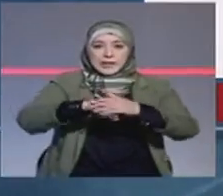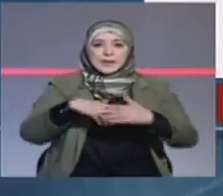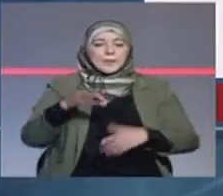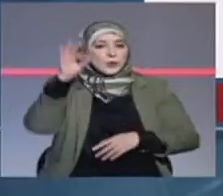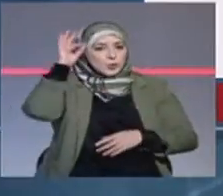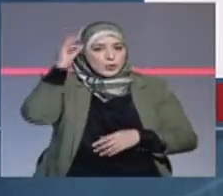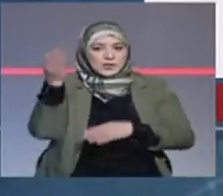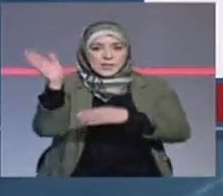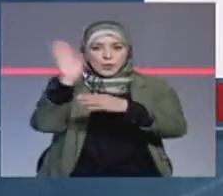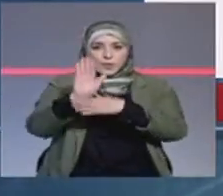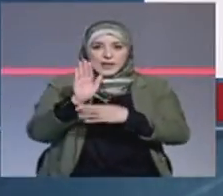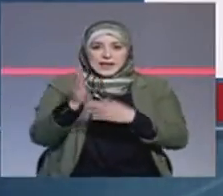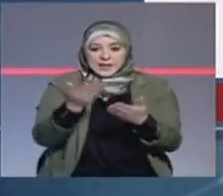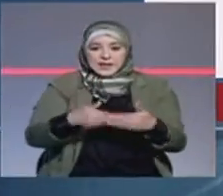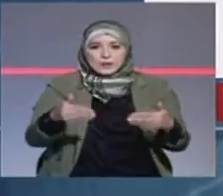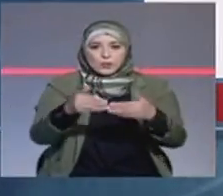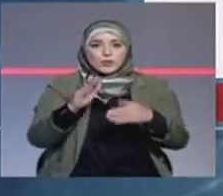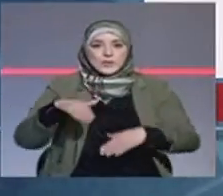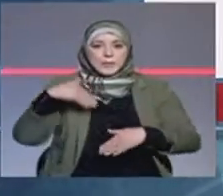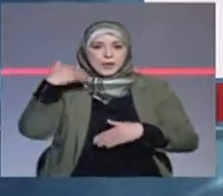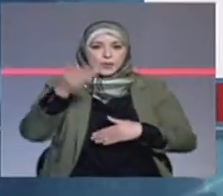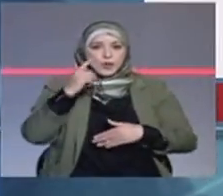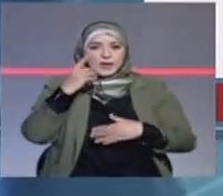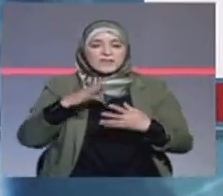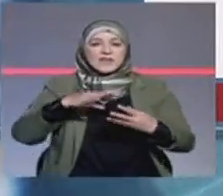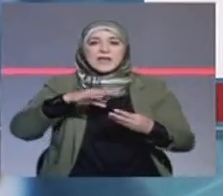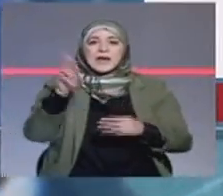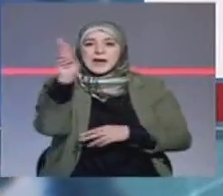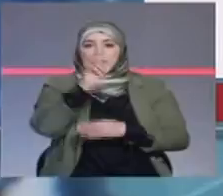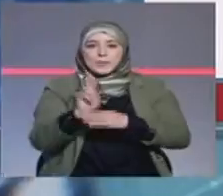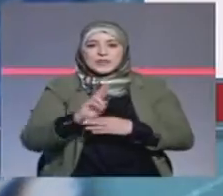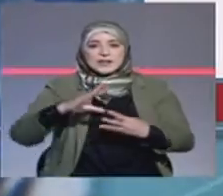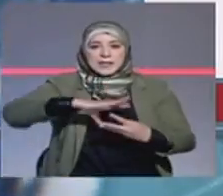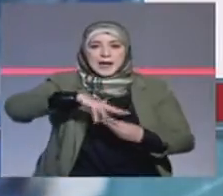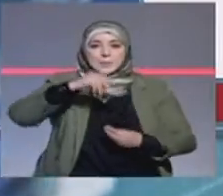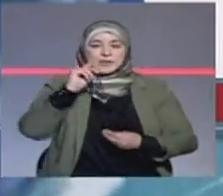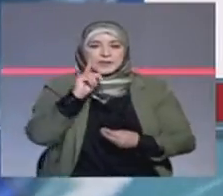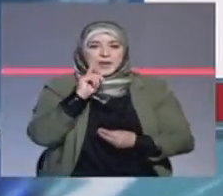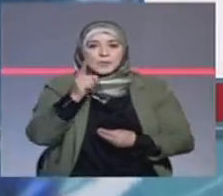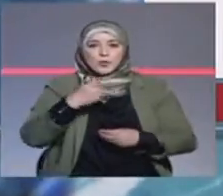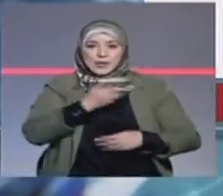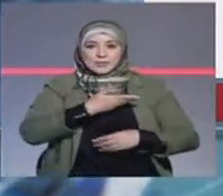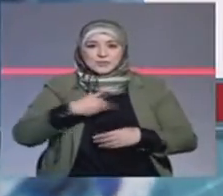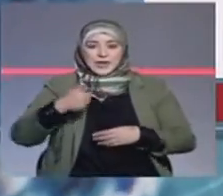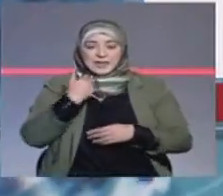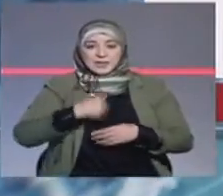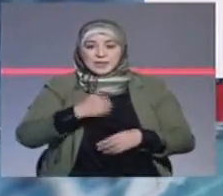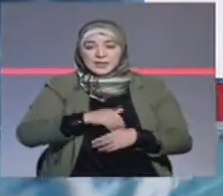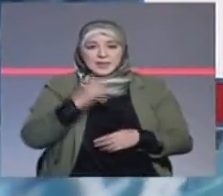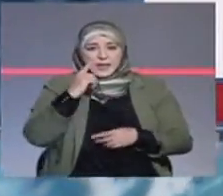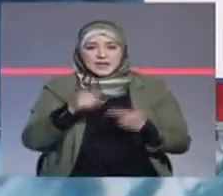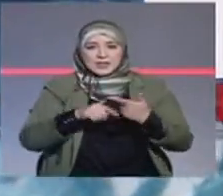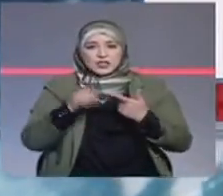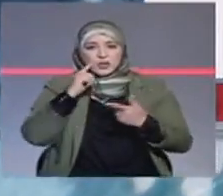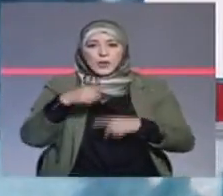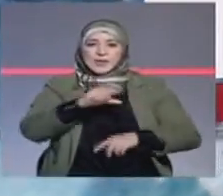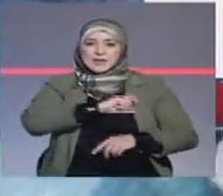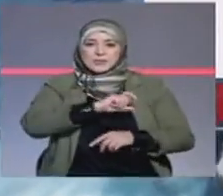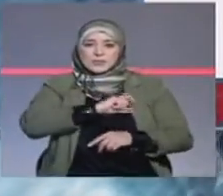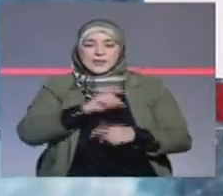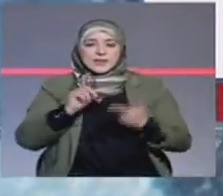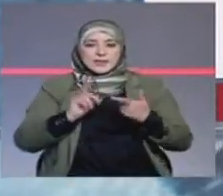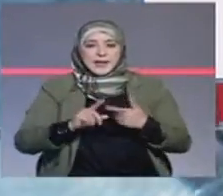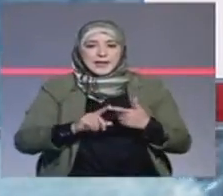التونسية ممثلة خلال الموسم المقبل في رابطة أبطال إفريقيا بكل من الترجي الرياضي بطل تونس والنجم الساحلي